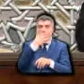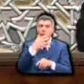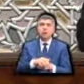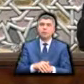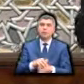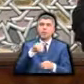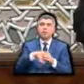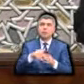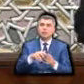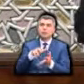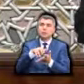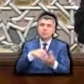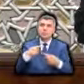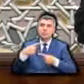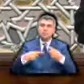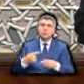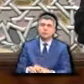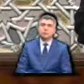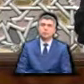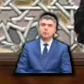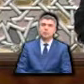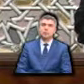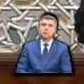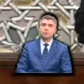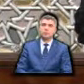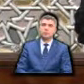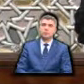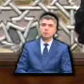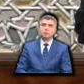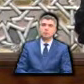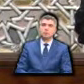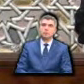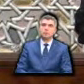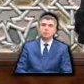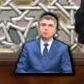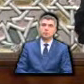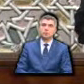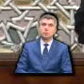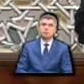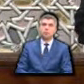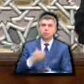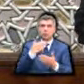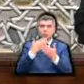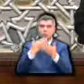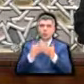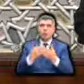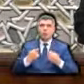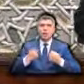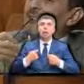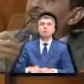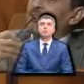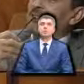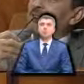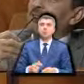الاصاله والمعاصره. فليتفضل احد الساده النواب. سي عمر يتفضل. شكرا سيد الرئيس. سيد الوزير، بغينا نسولكم